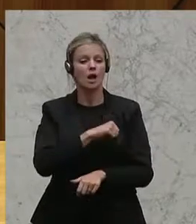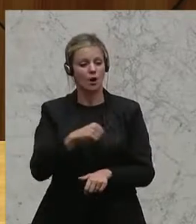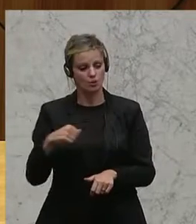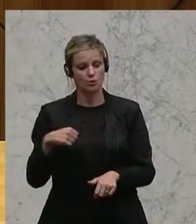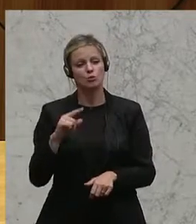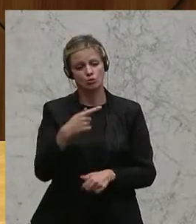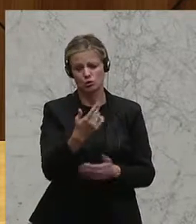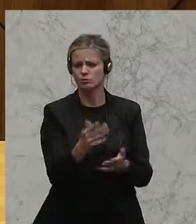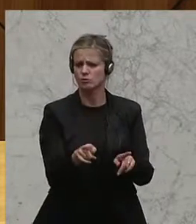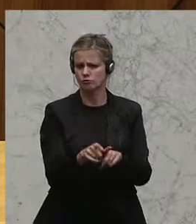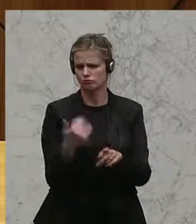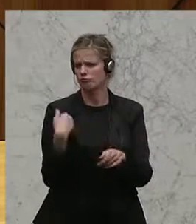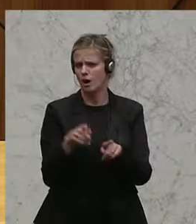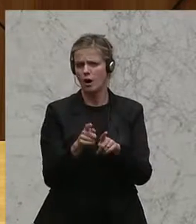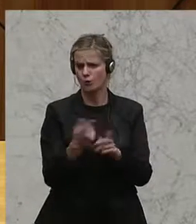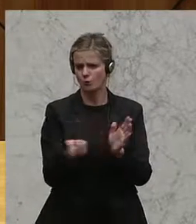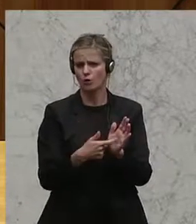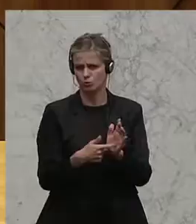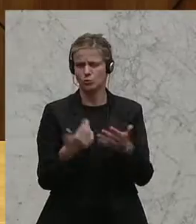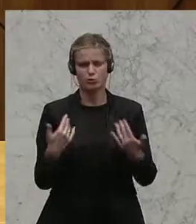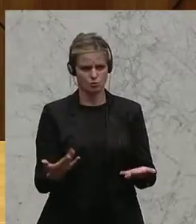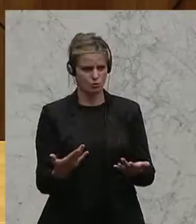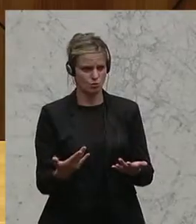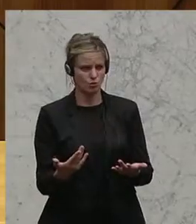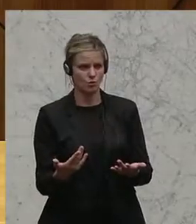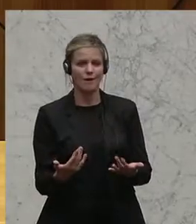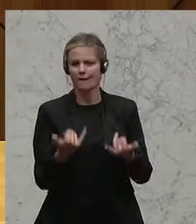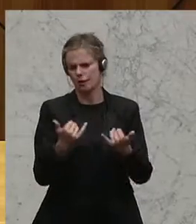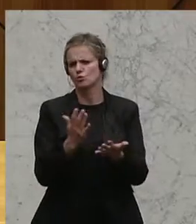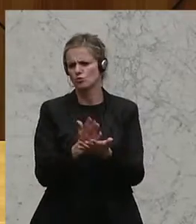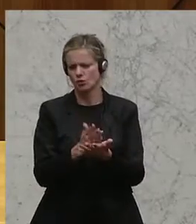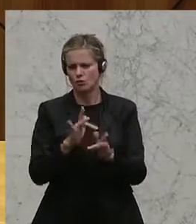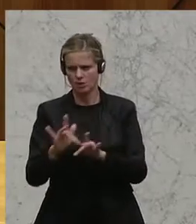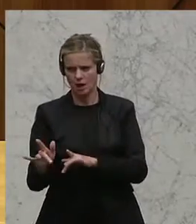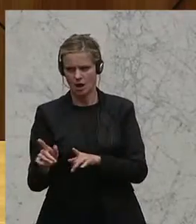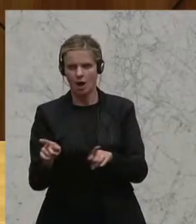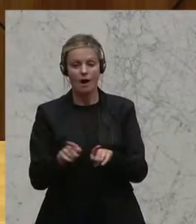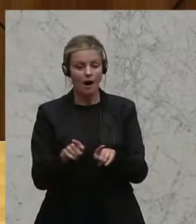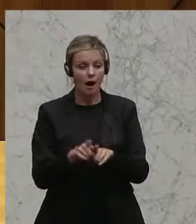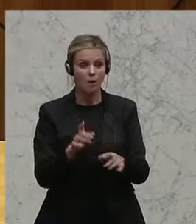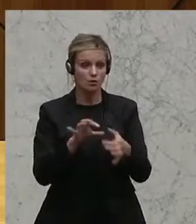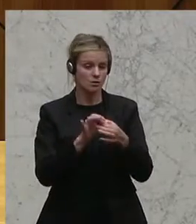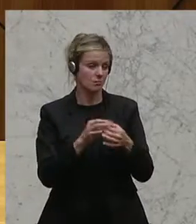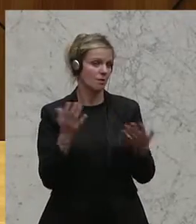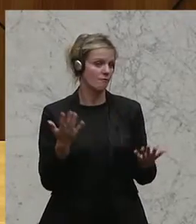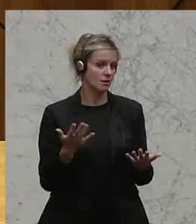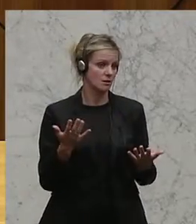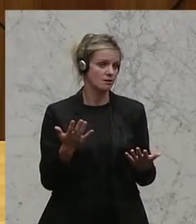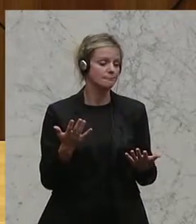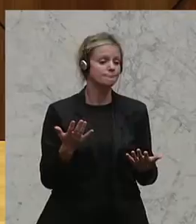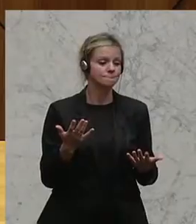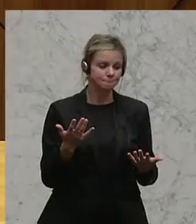auch eingefordert hast, die ja auch heute schon weitgehend vorhanden ist. Es ist auch verbunden mit einer